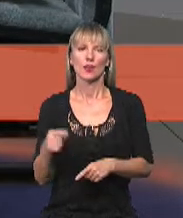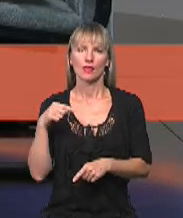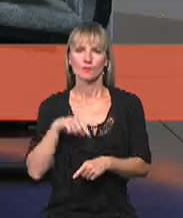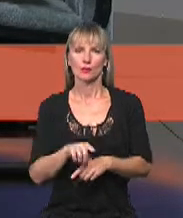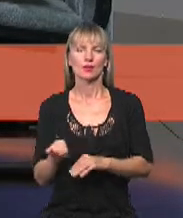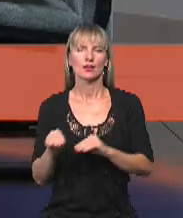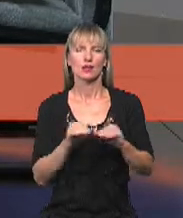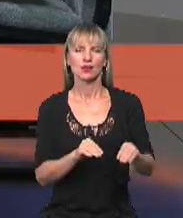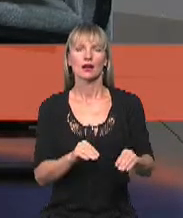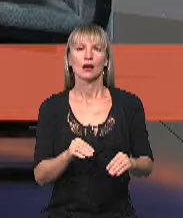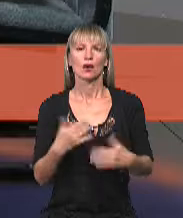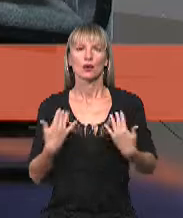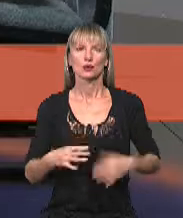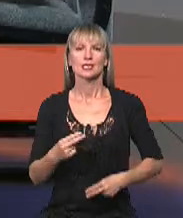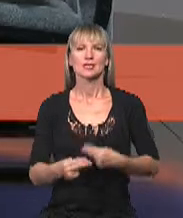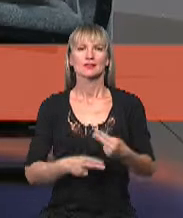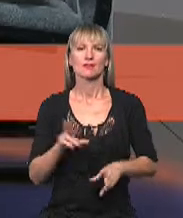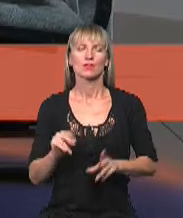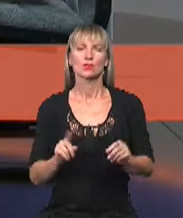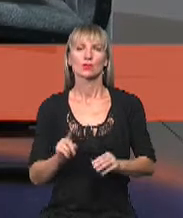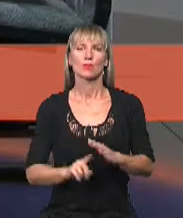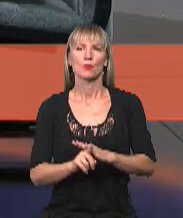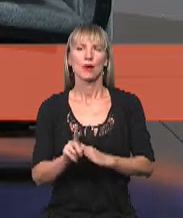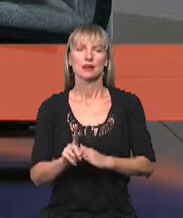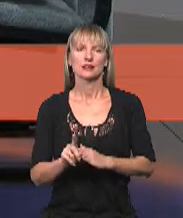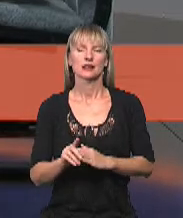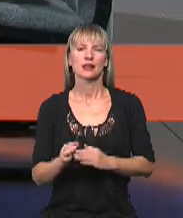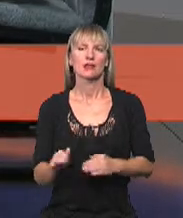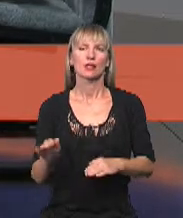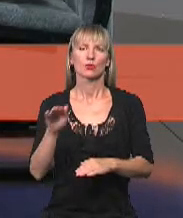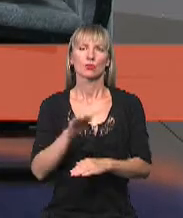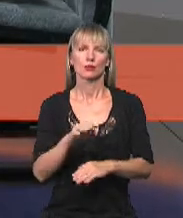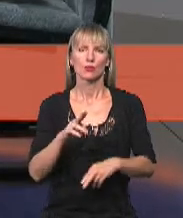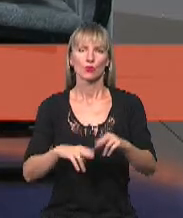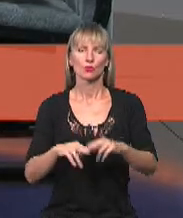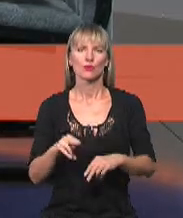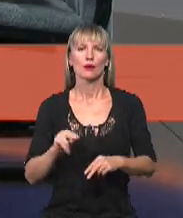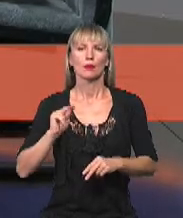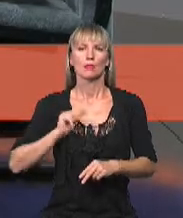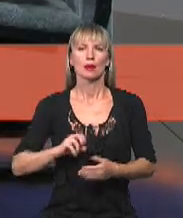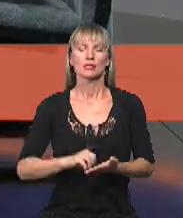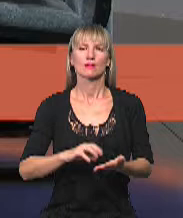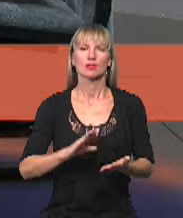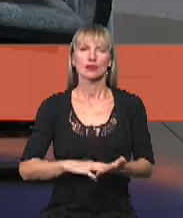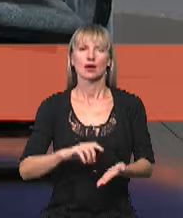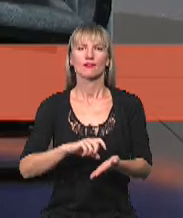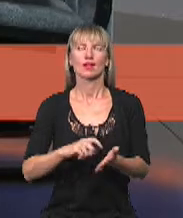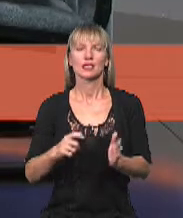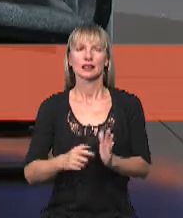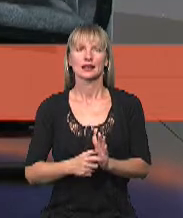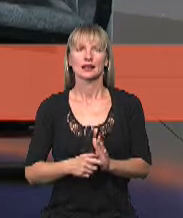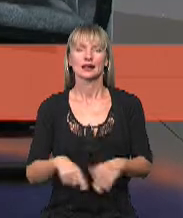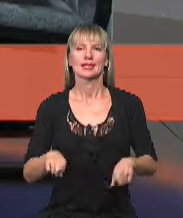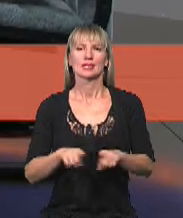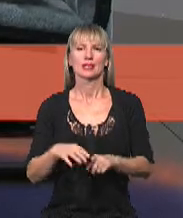ж традиційно вважаємо, що базис і надбудова, ну, тобто працевлаштування, квартира, ну,